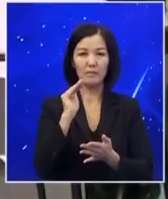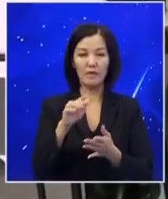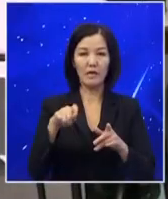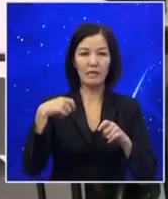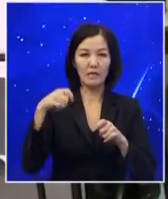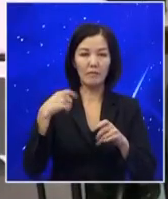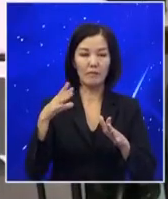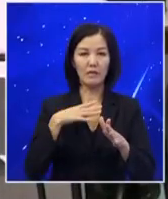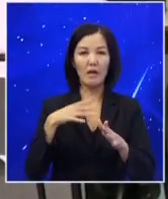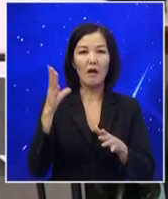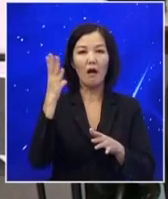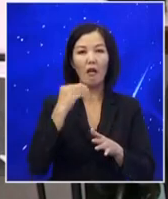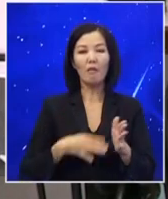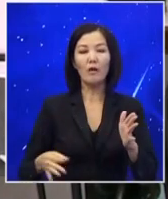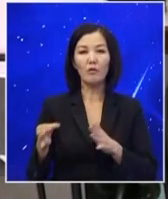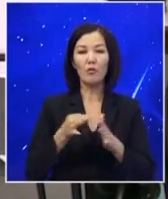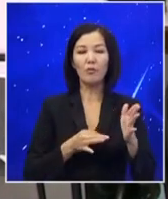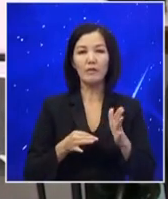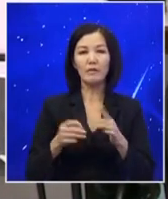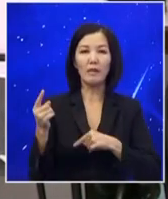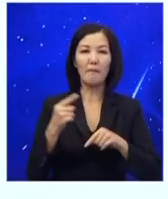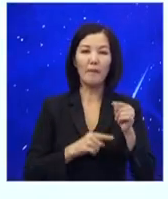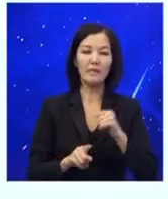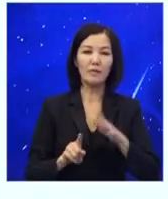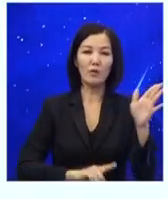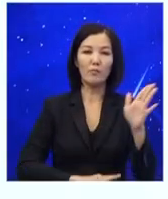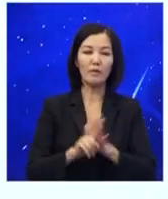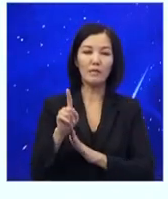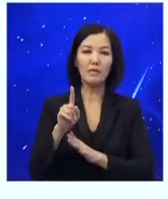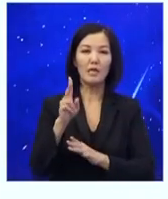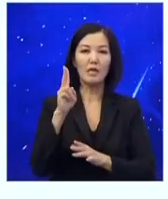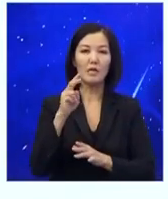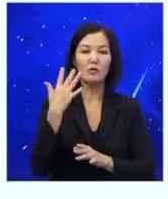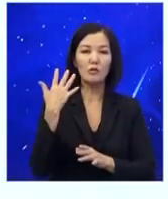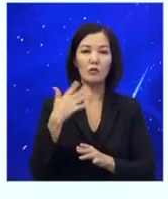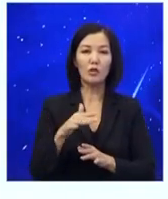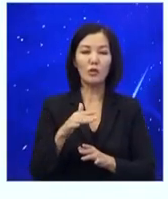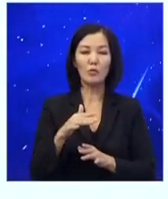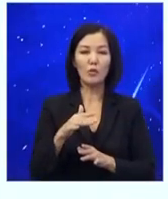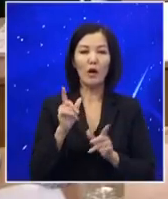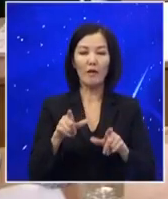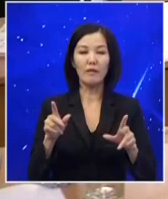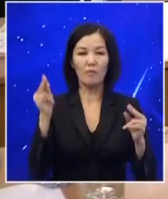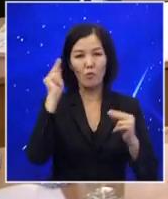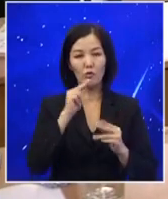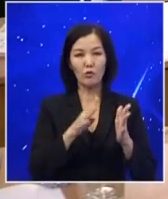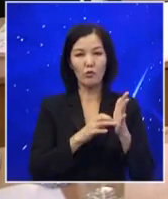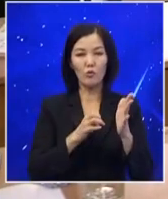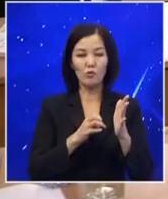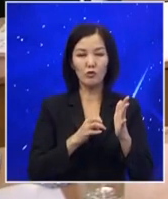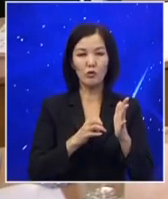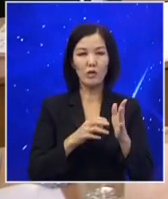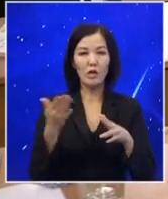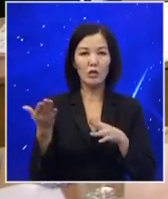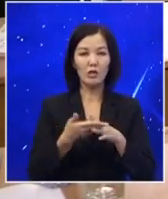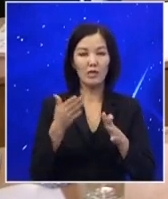алған. Алматы облысында бастау бизнес жобасы арқылы 2500 азамат оқу курсын тамамдапты. Оның 900-і грант және